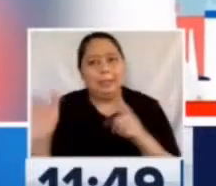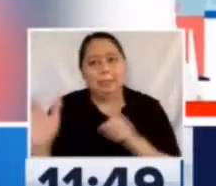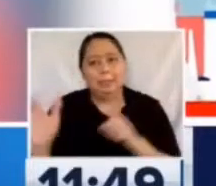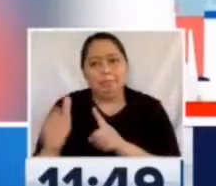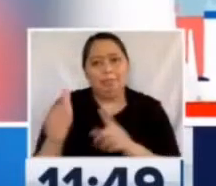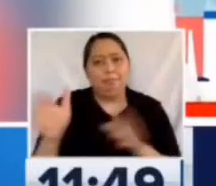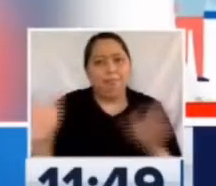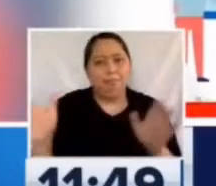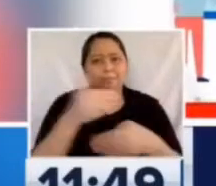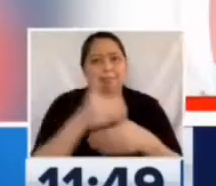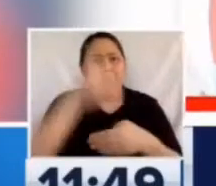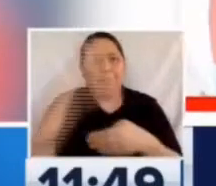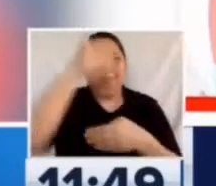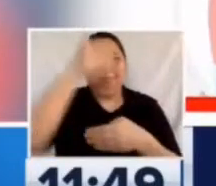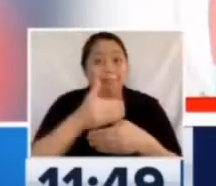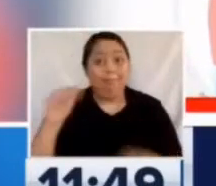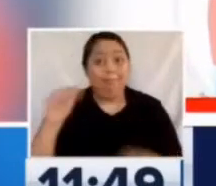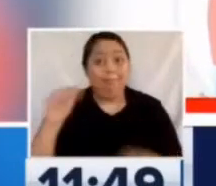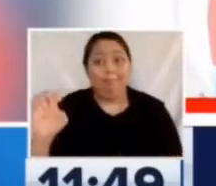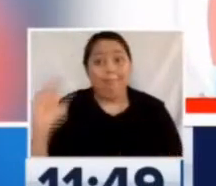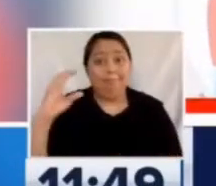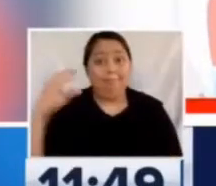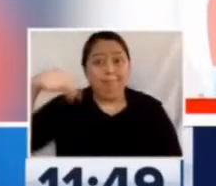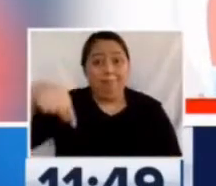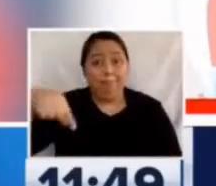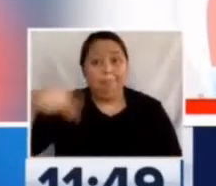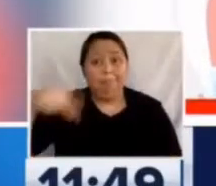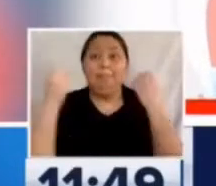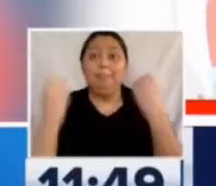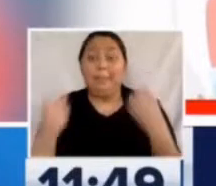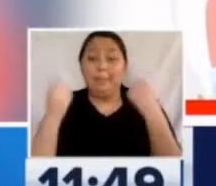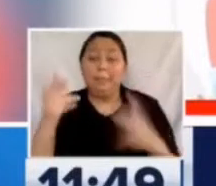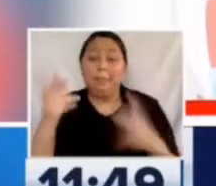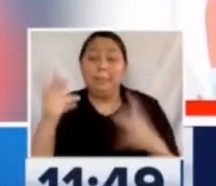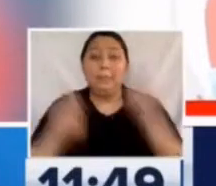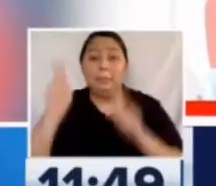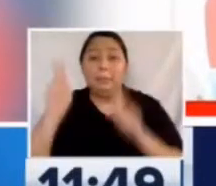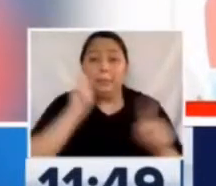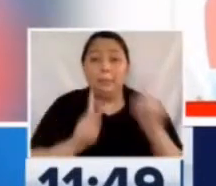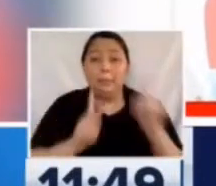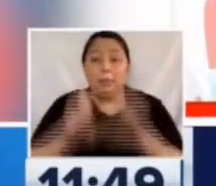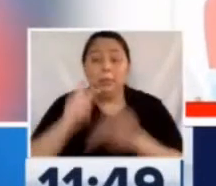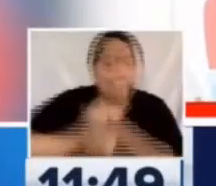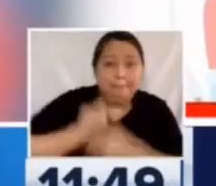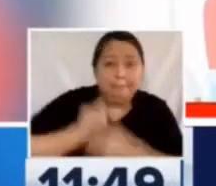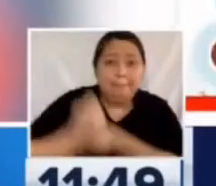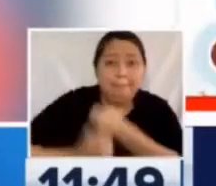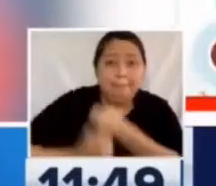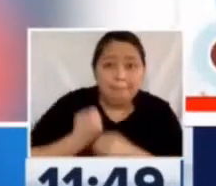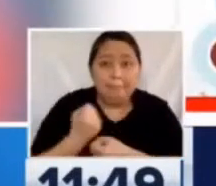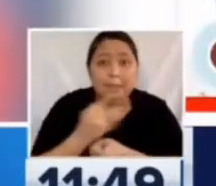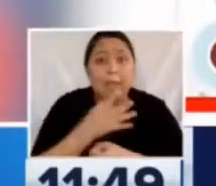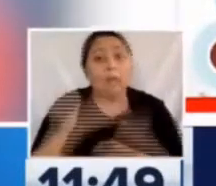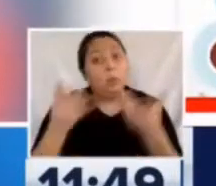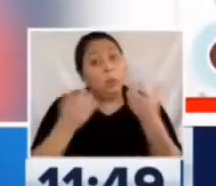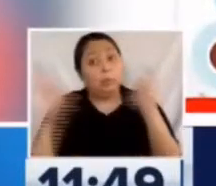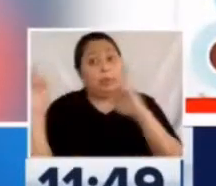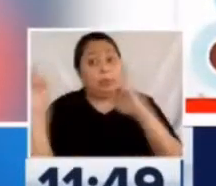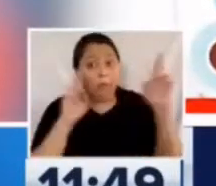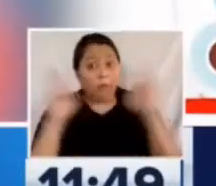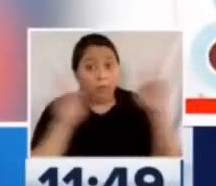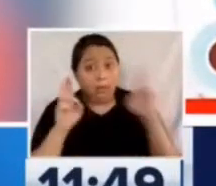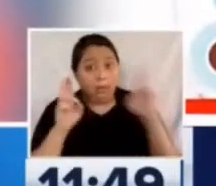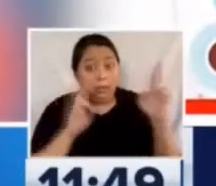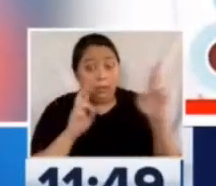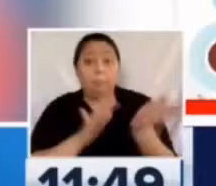ho to sa lahat ng Taguigenyo at mga employers na merong kumpanya sa Taguig. Ang mga courses ho dito, it's anywhere